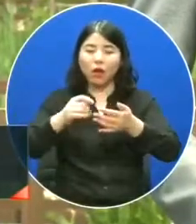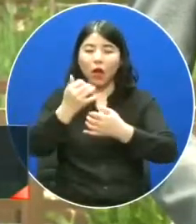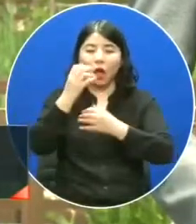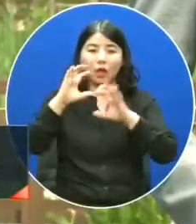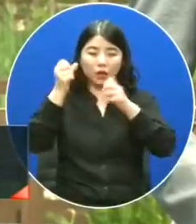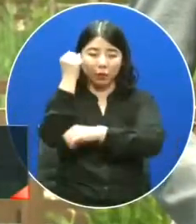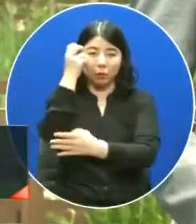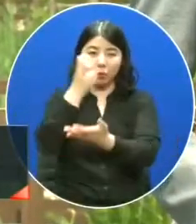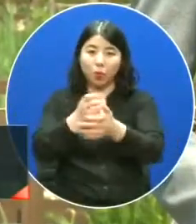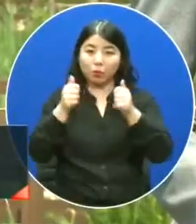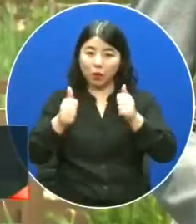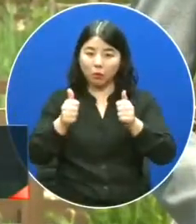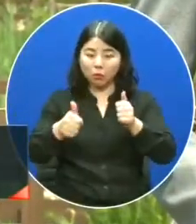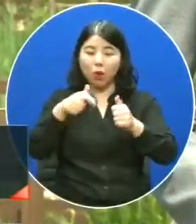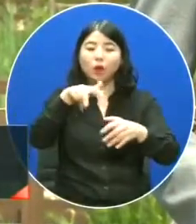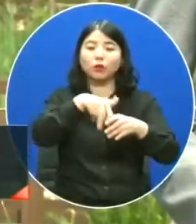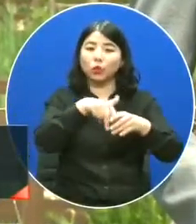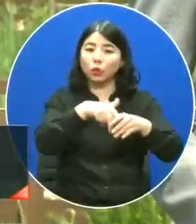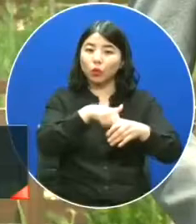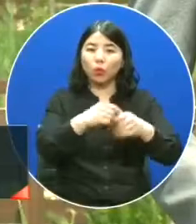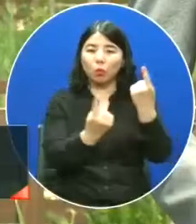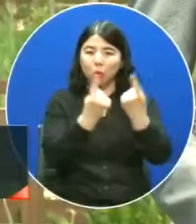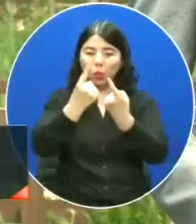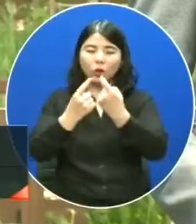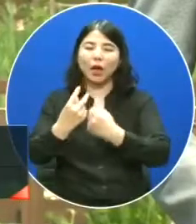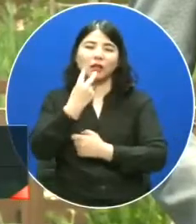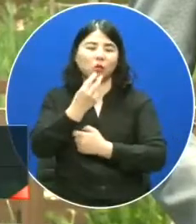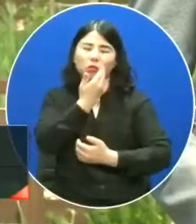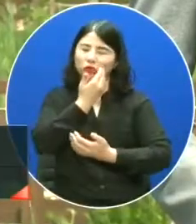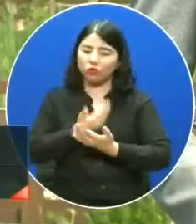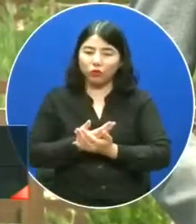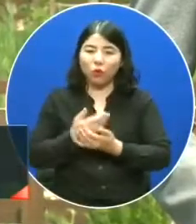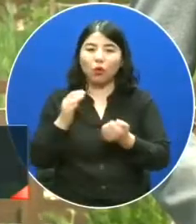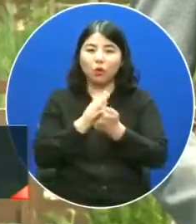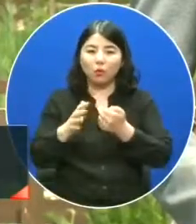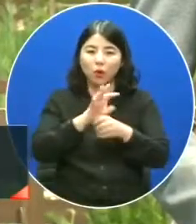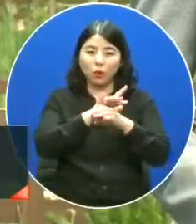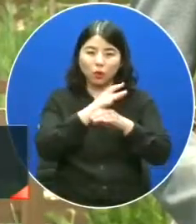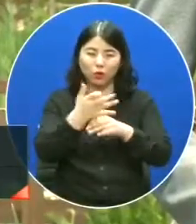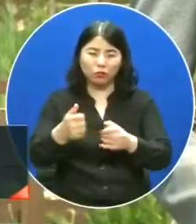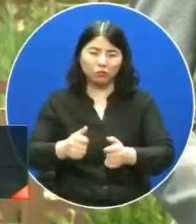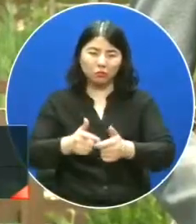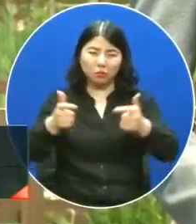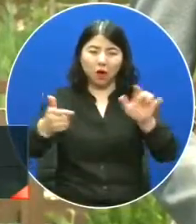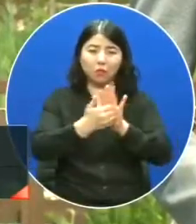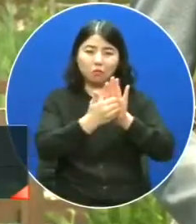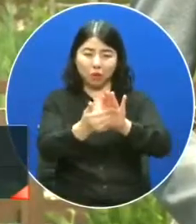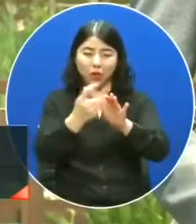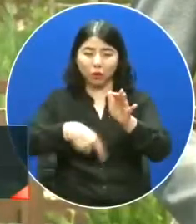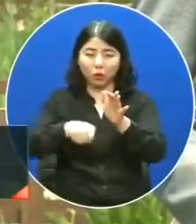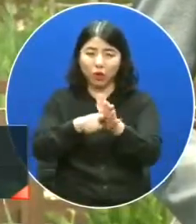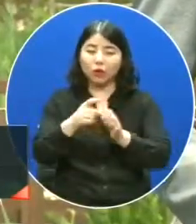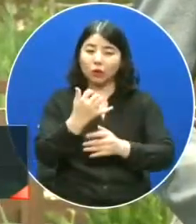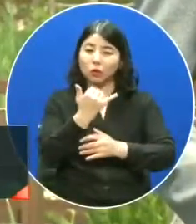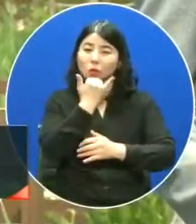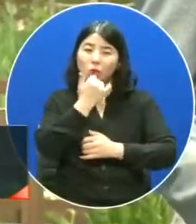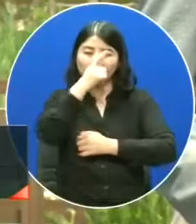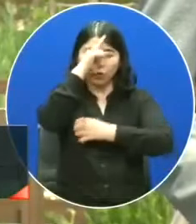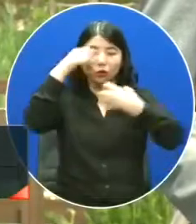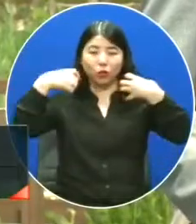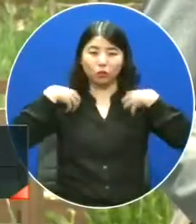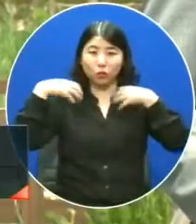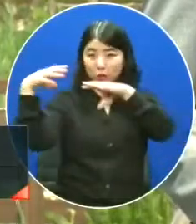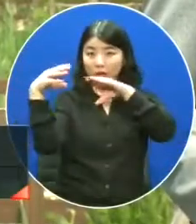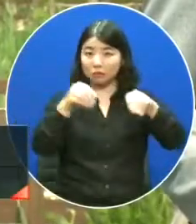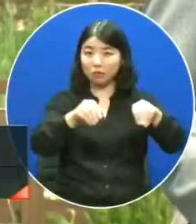자유보다 생명의 보호가 우선시 되어야 한다면서 코로나19의 확산을 막기 위한 독일 당국의 종교 행사